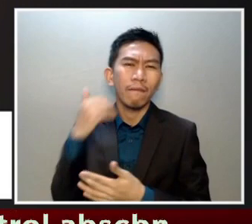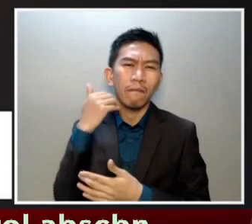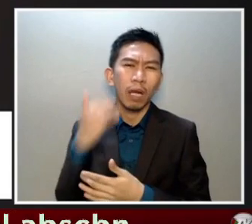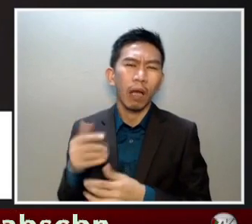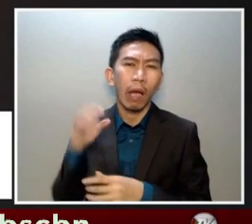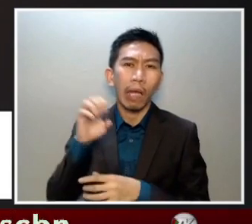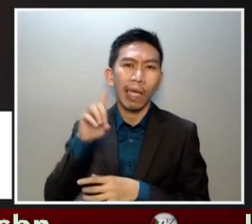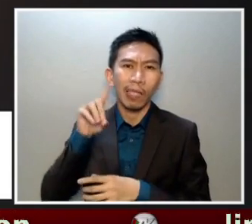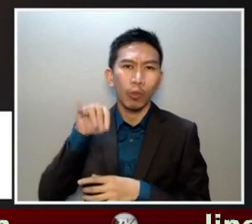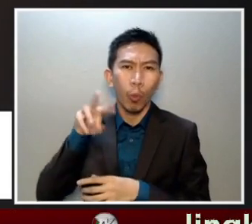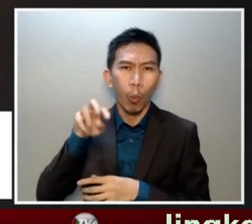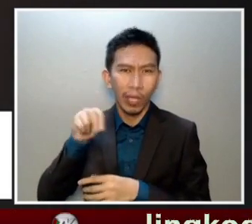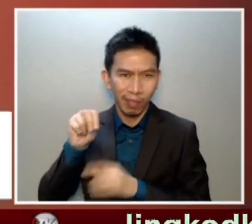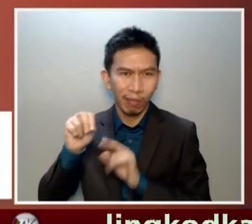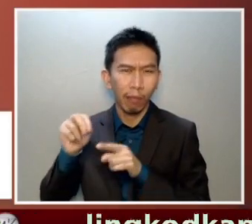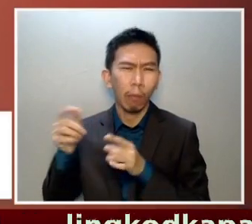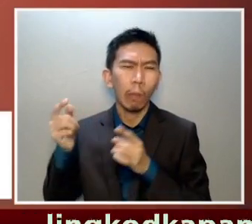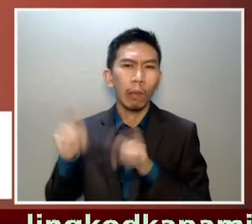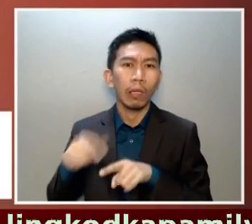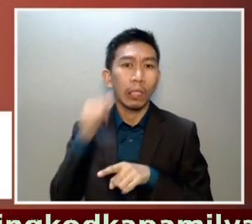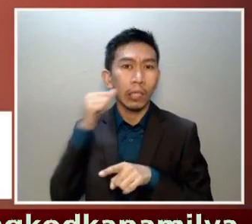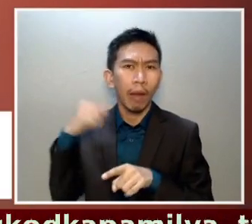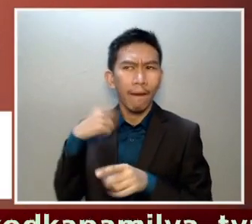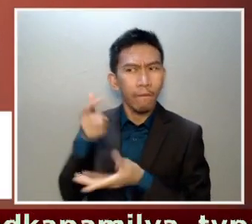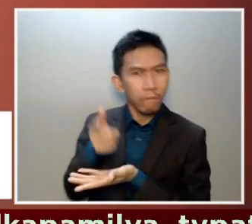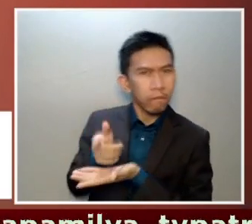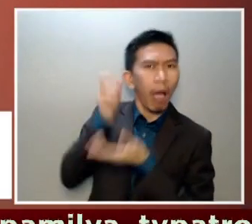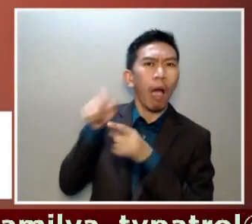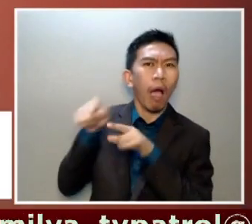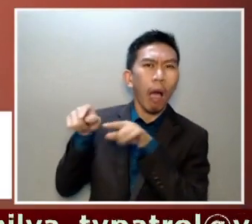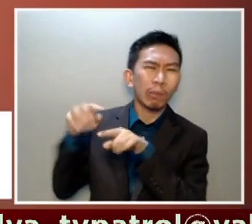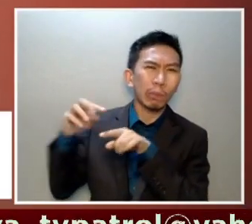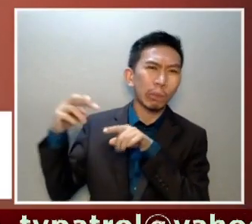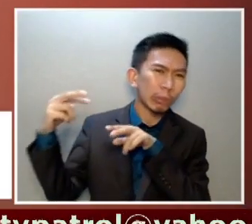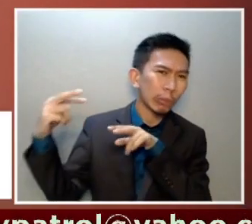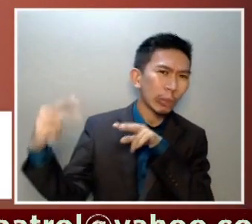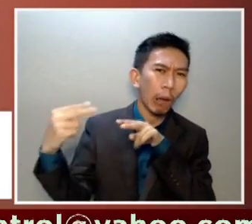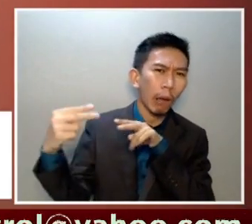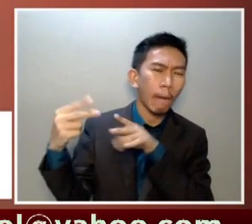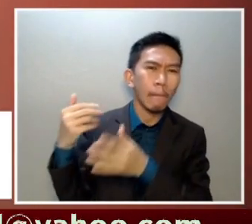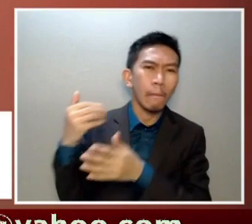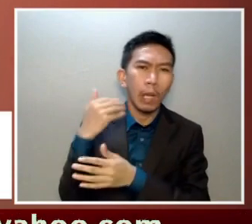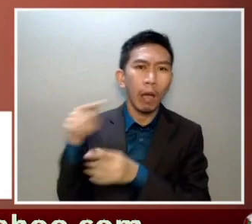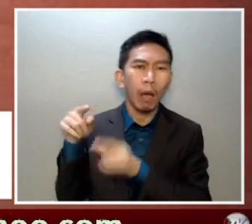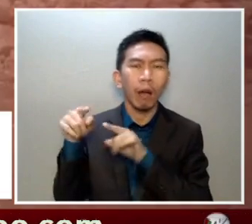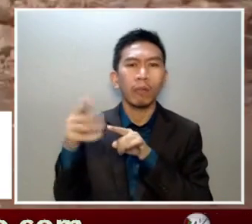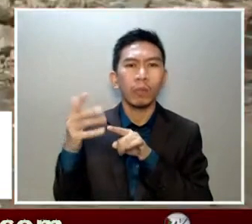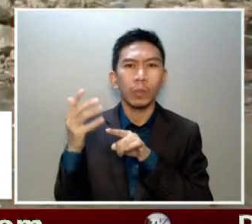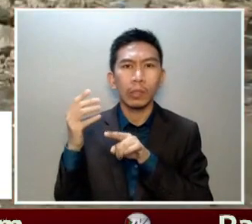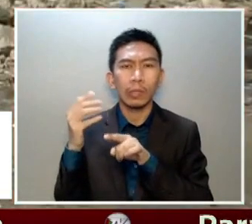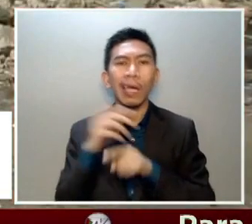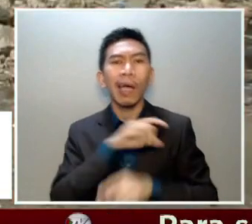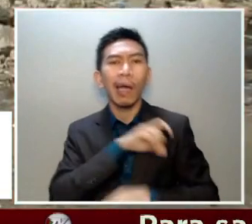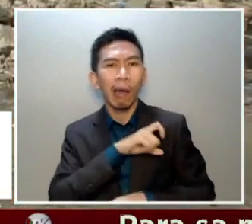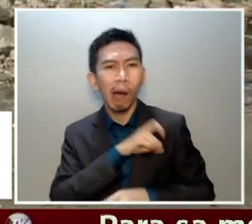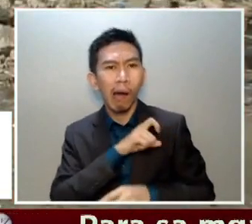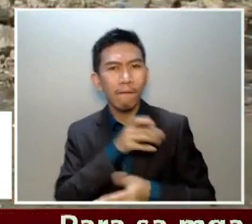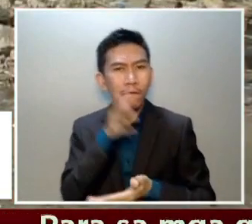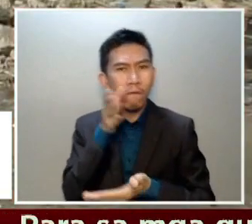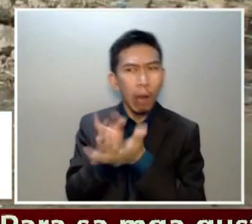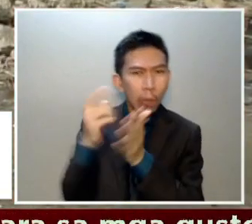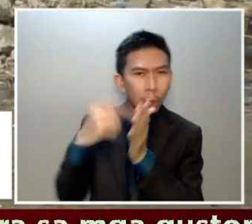Kahapon, nabaril si Edwin habang nagsasagawa ng police operation kontra Tupada ang Valenzuela PNP sa Phase